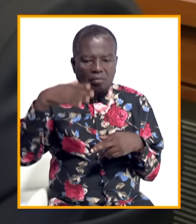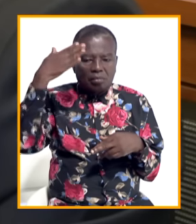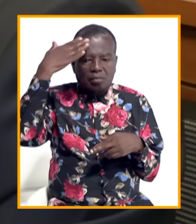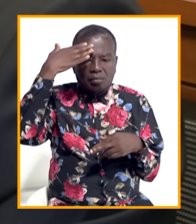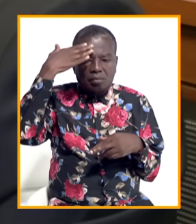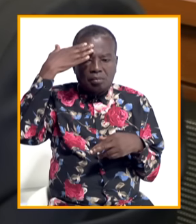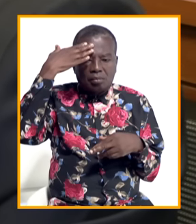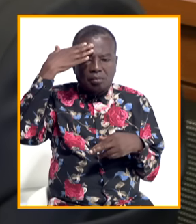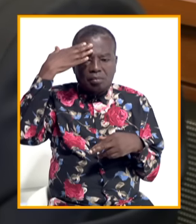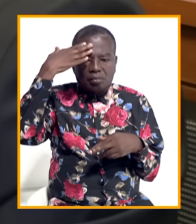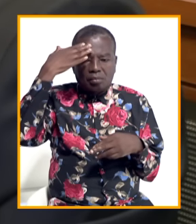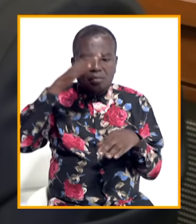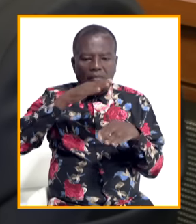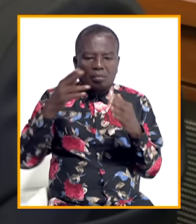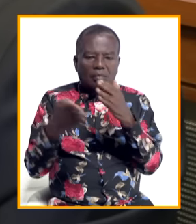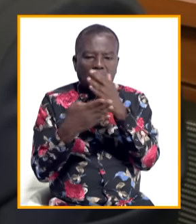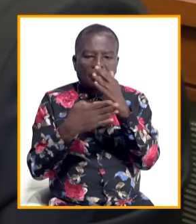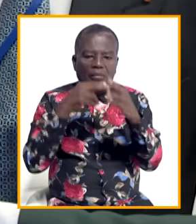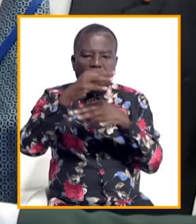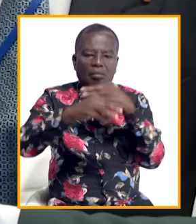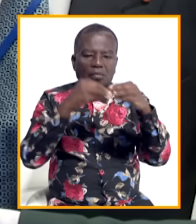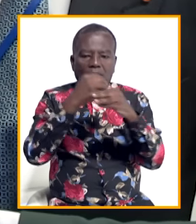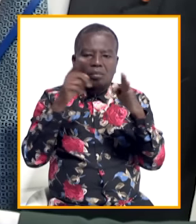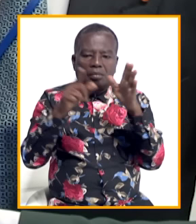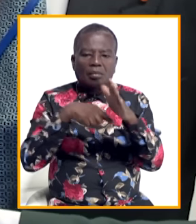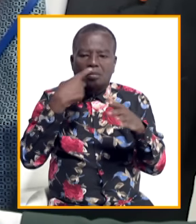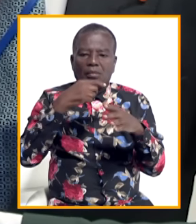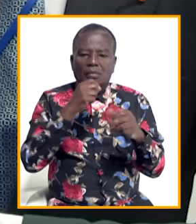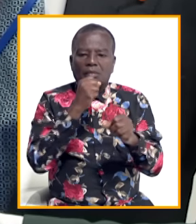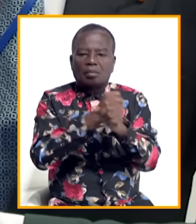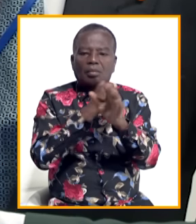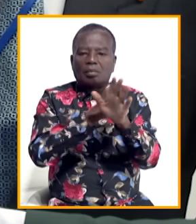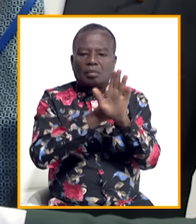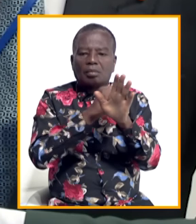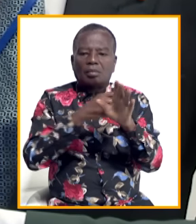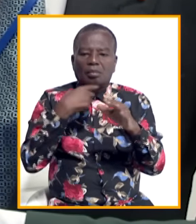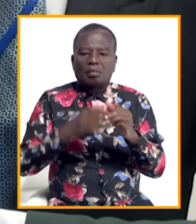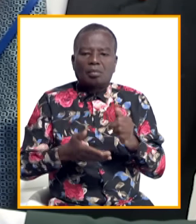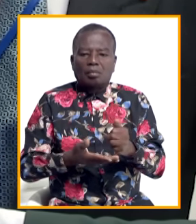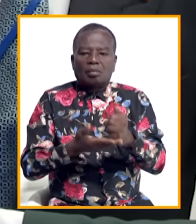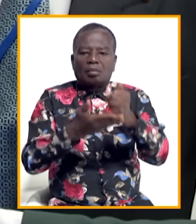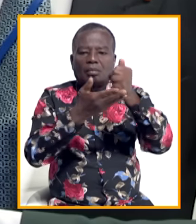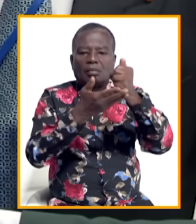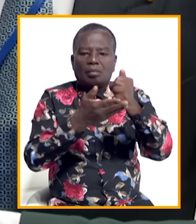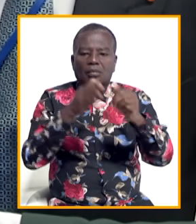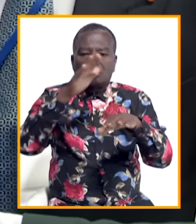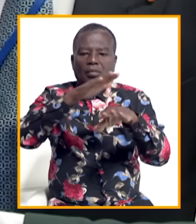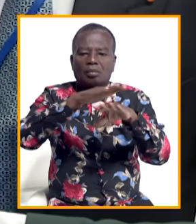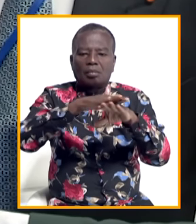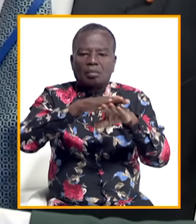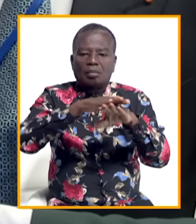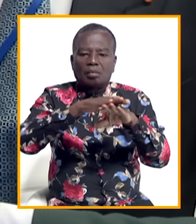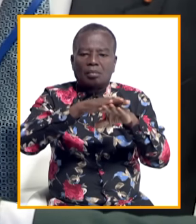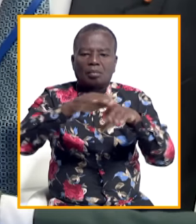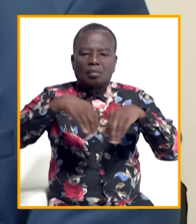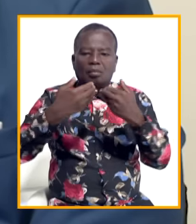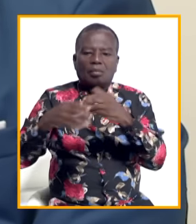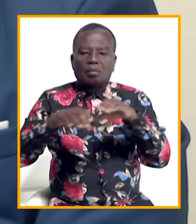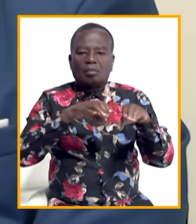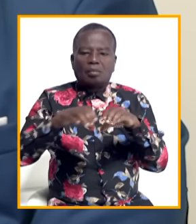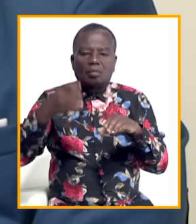connaissances de la Banque mondiale qui, déjà à Abidjan, nous a pu sur comment